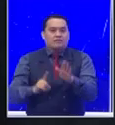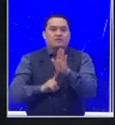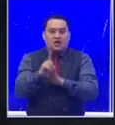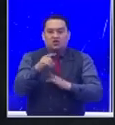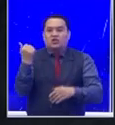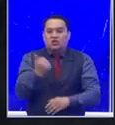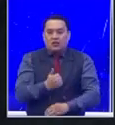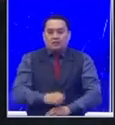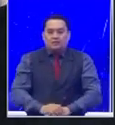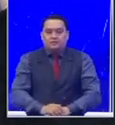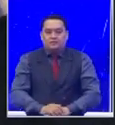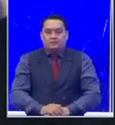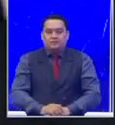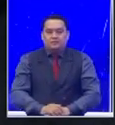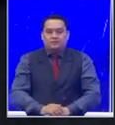этой недели.